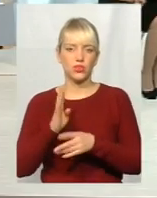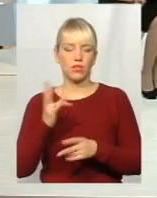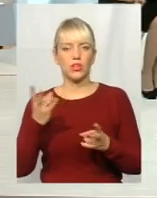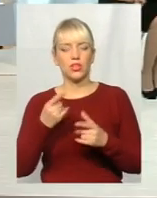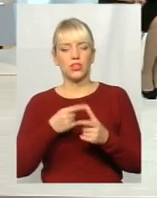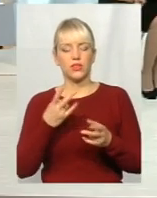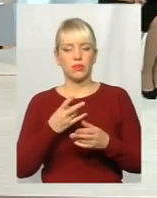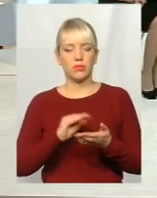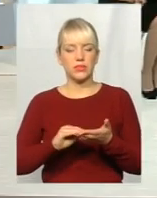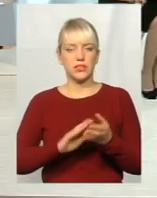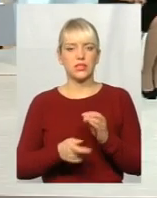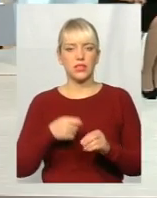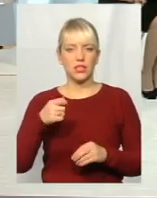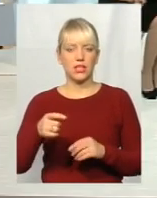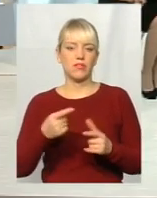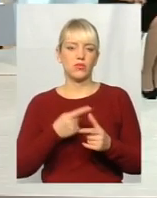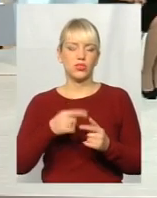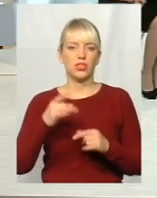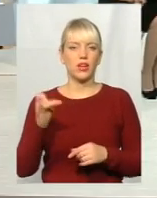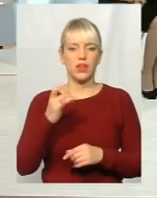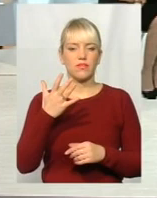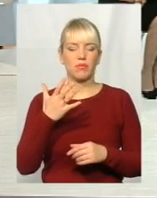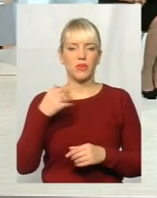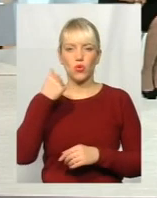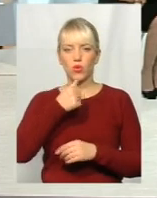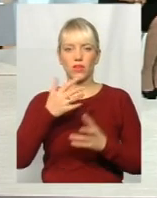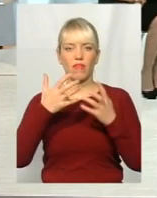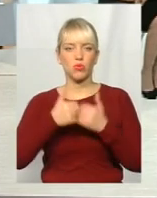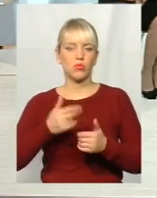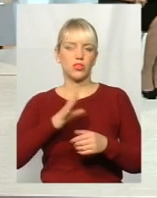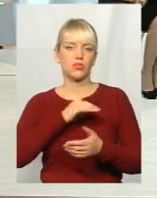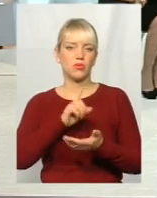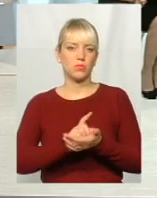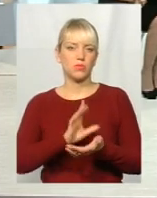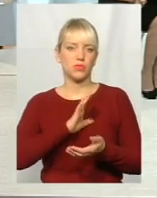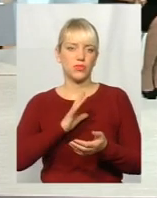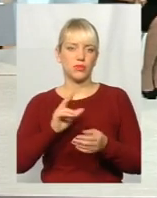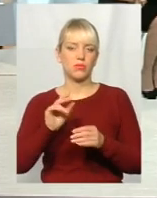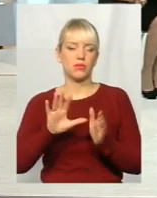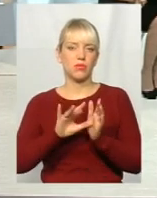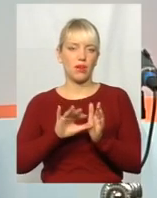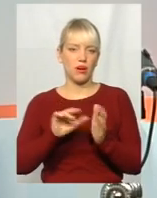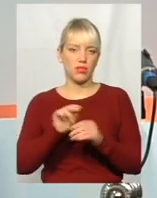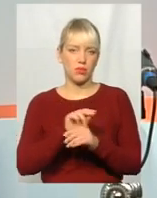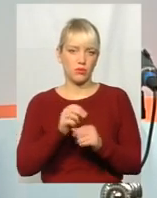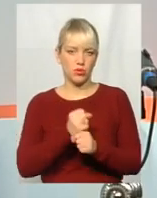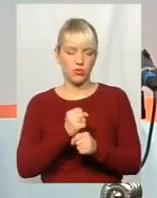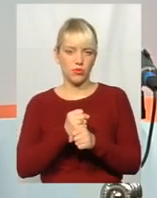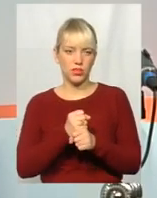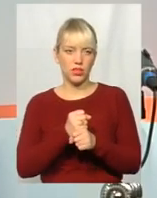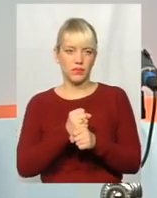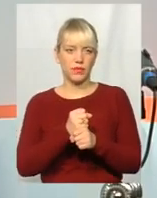чи раз на 5 років автоматично має прийти бригада і зробити ремонт? Ну, ми